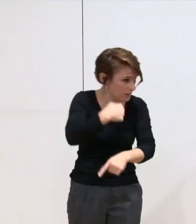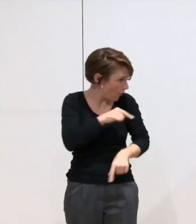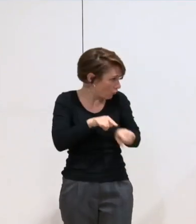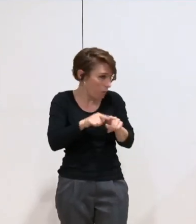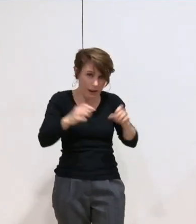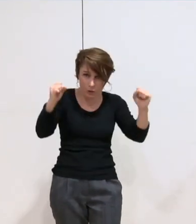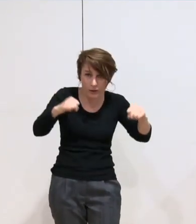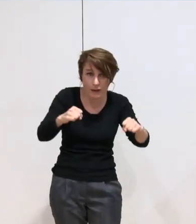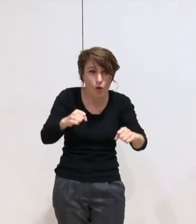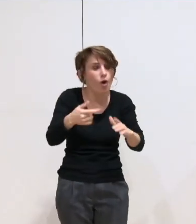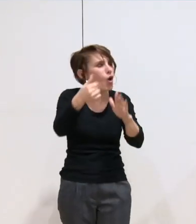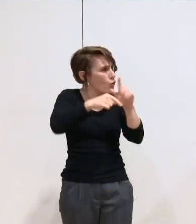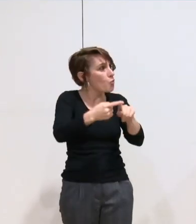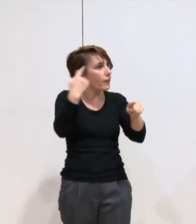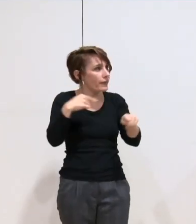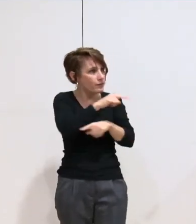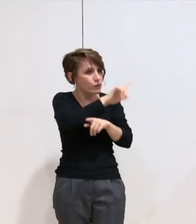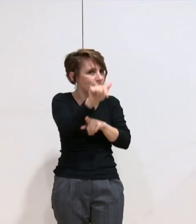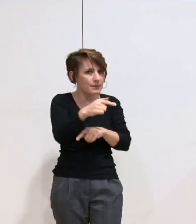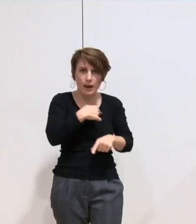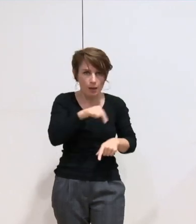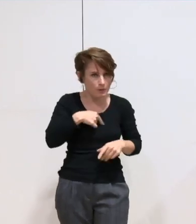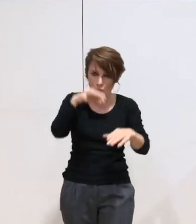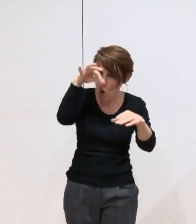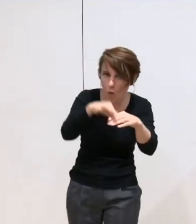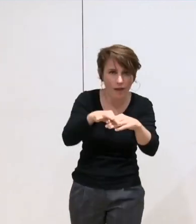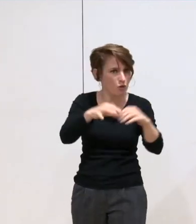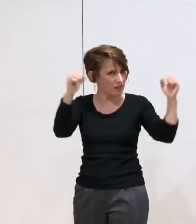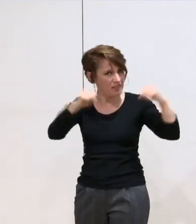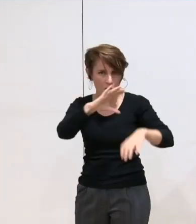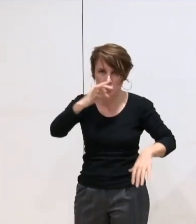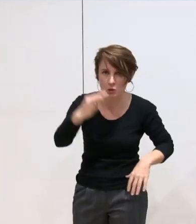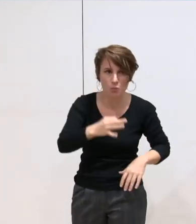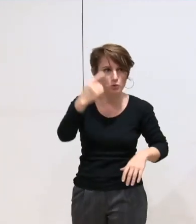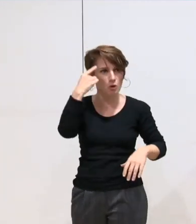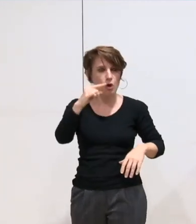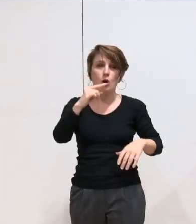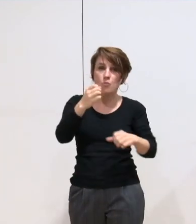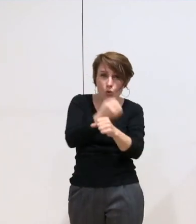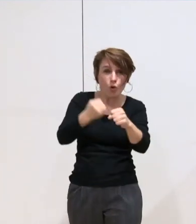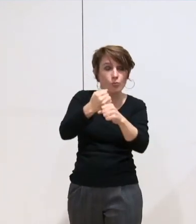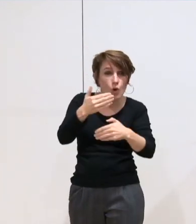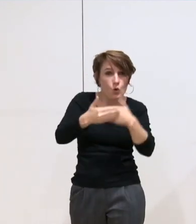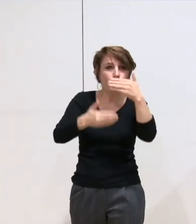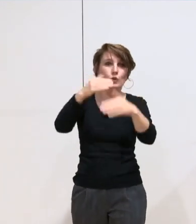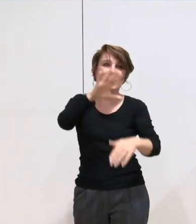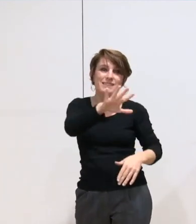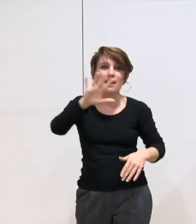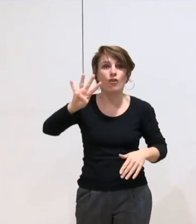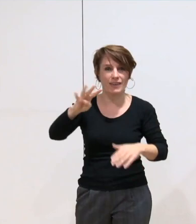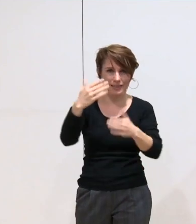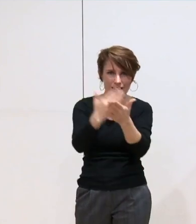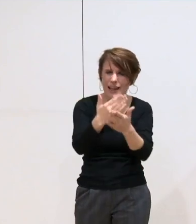mais nous avons voté, et sans restriction, le plan de M. Malbaie sur la construction de 54 classes. On a bien conscience que l'éducation,